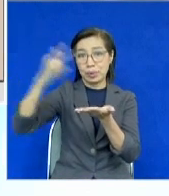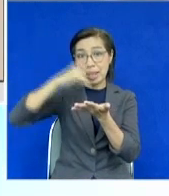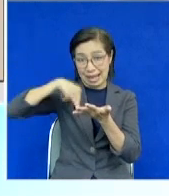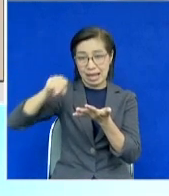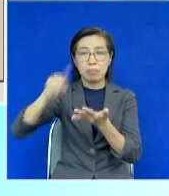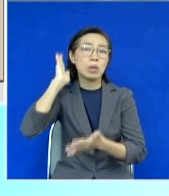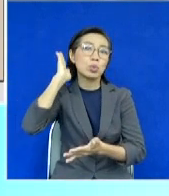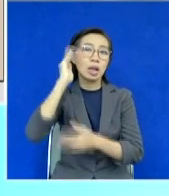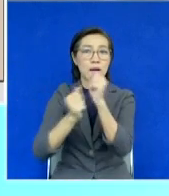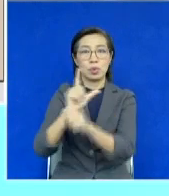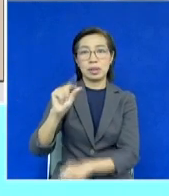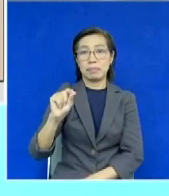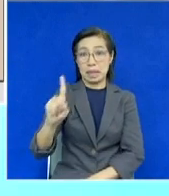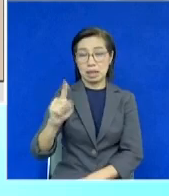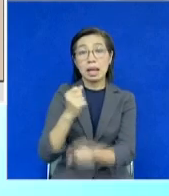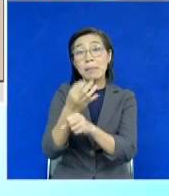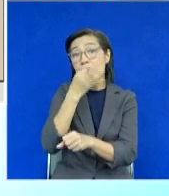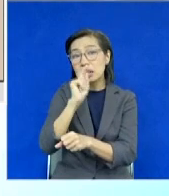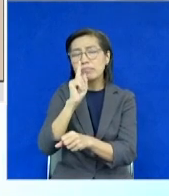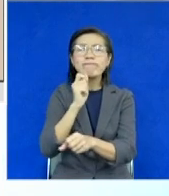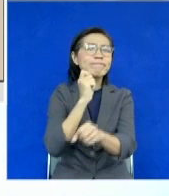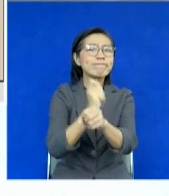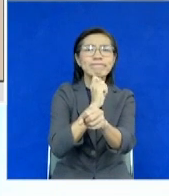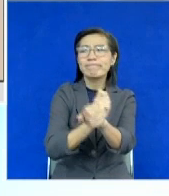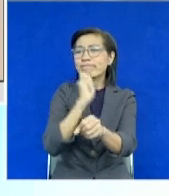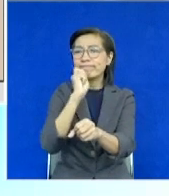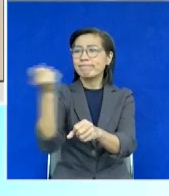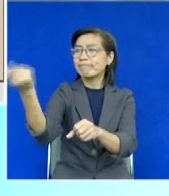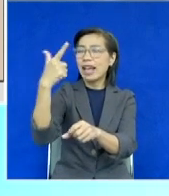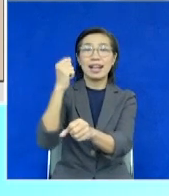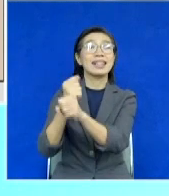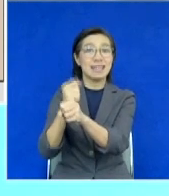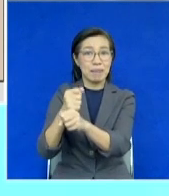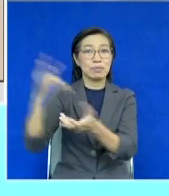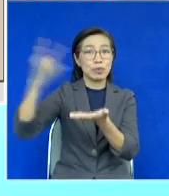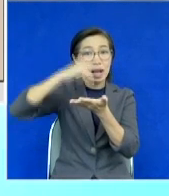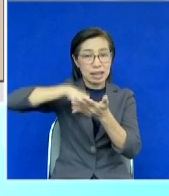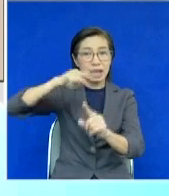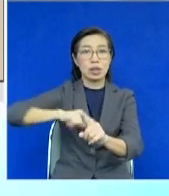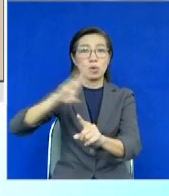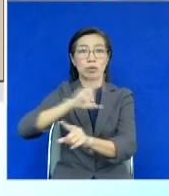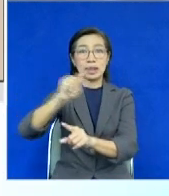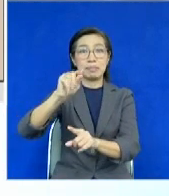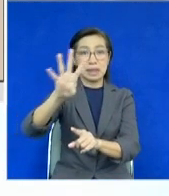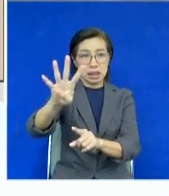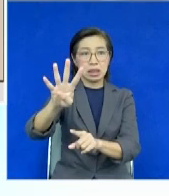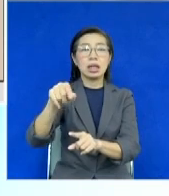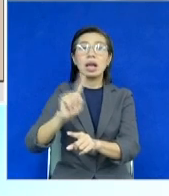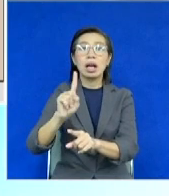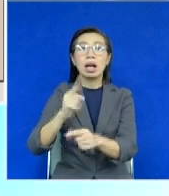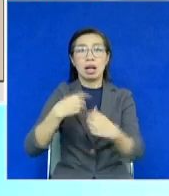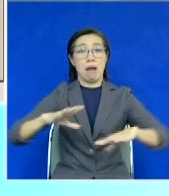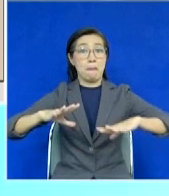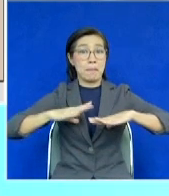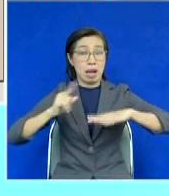อายุ21ปีอาชีพรับจ้างทั่วไปค่ะเดินทางมาถึงไทยในวันที่24มิถุนายนและได้เข้าพัก